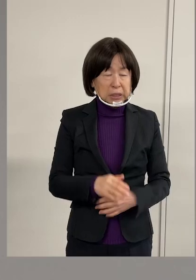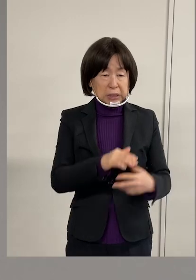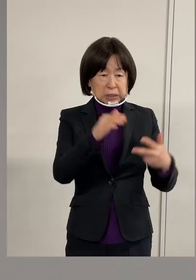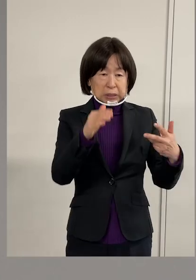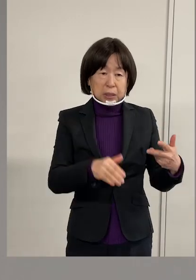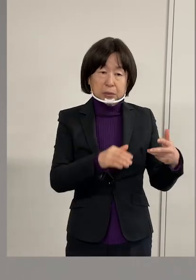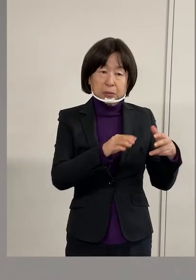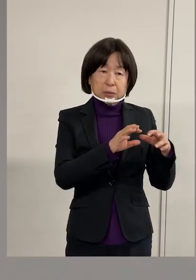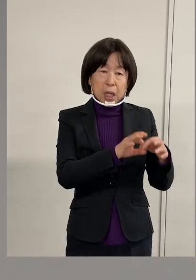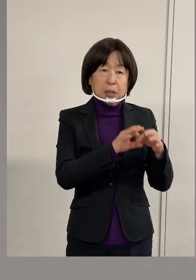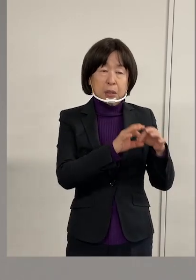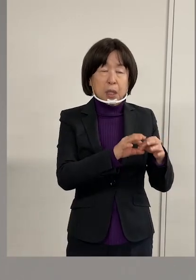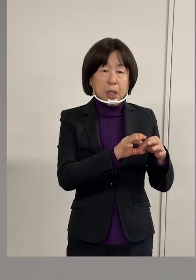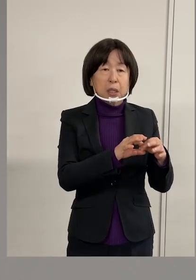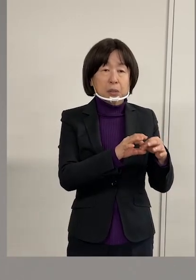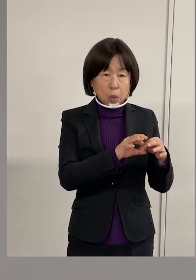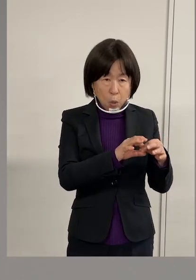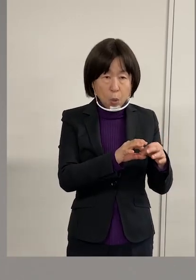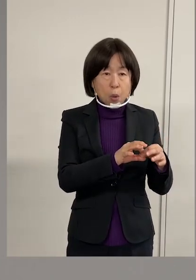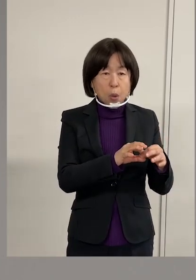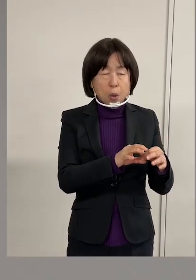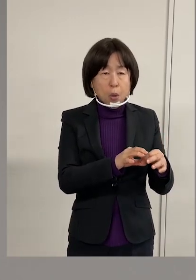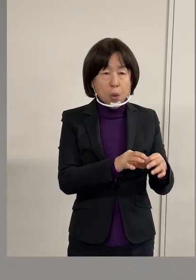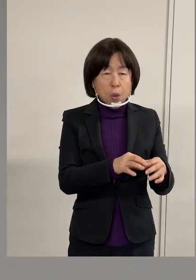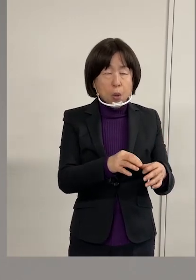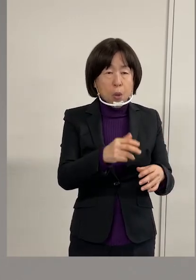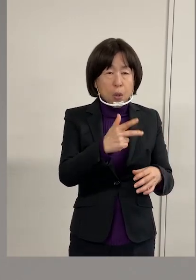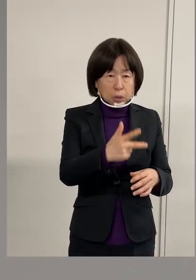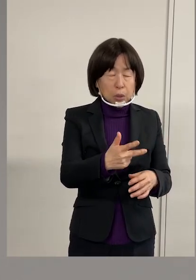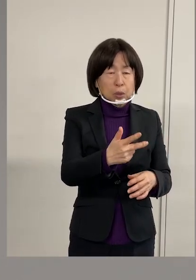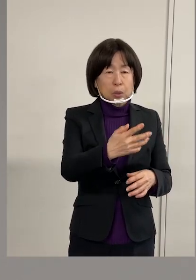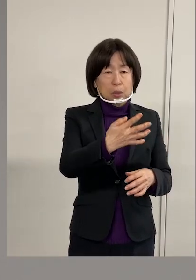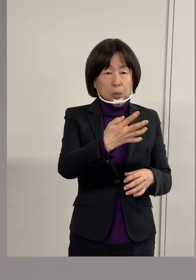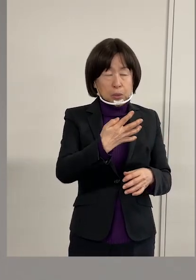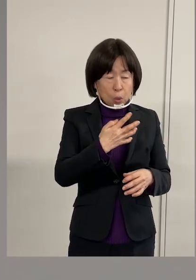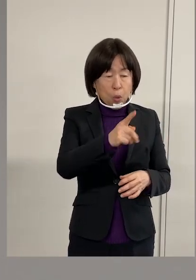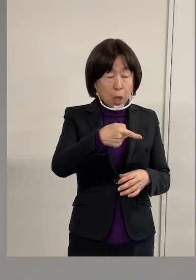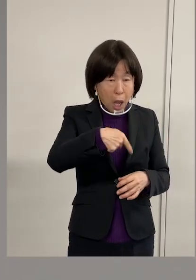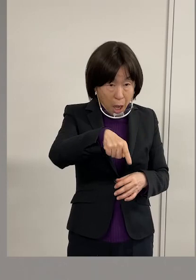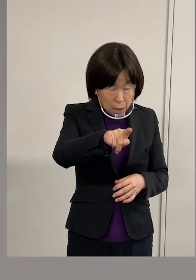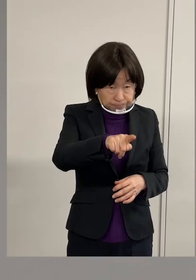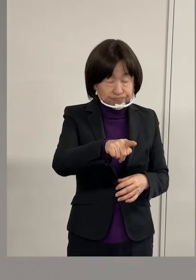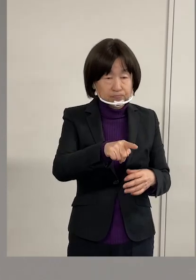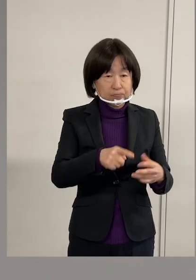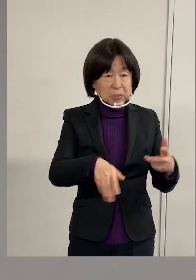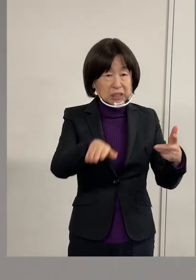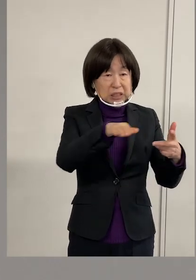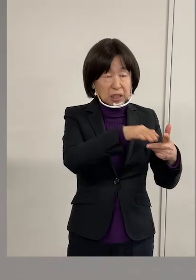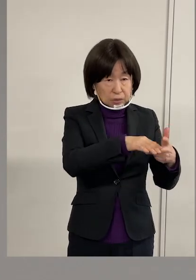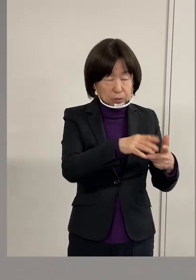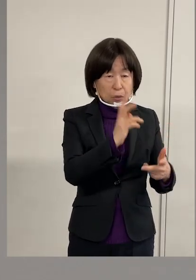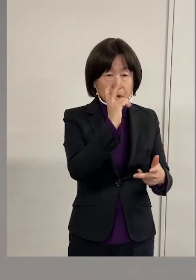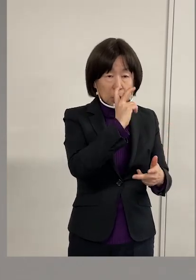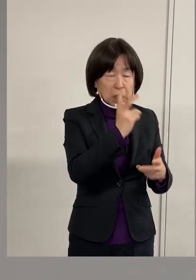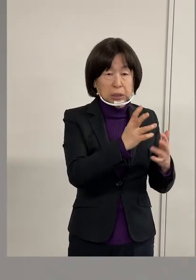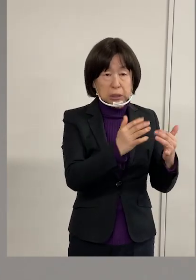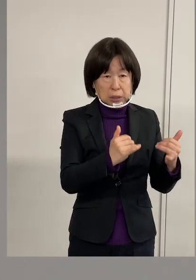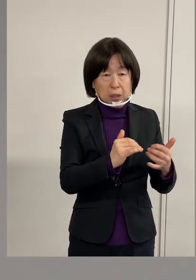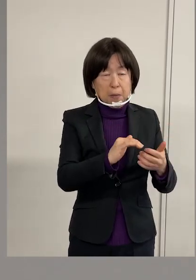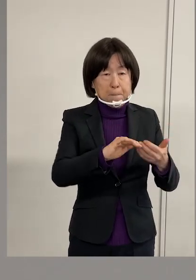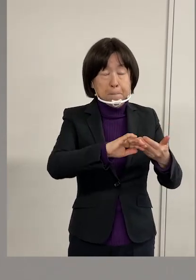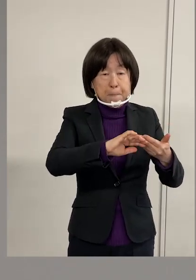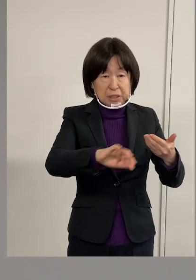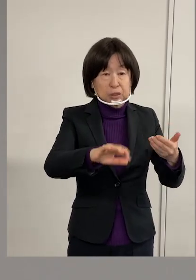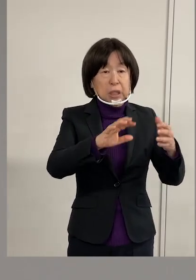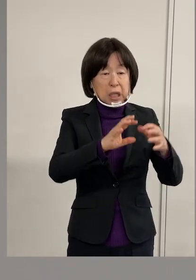ので、直接会ってということは考えてはないです。それぞれの所管の施設の管理者がいるので、それと、も